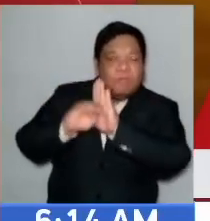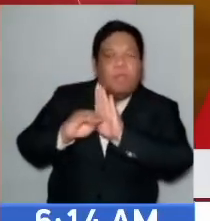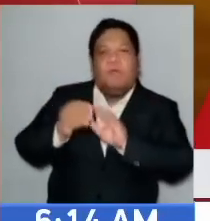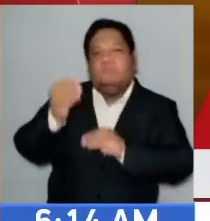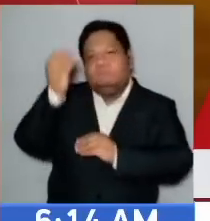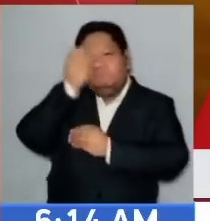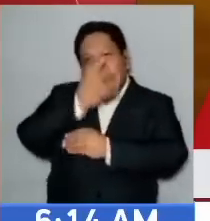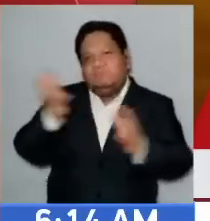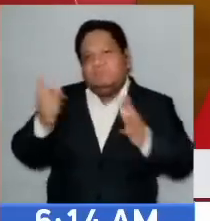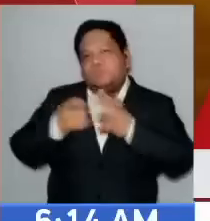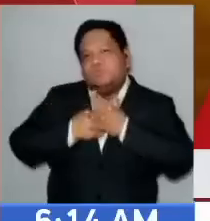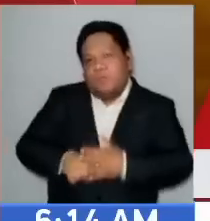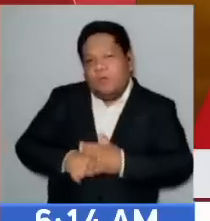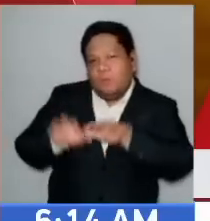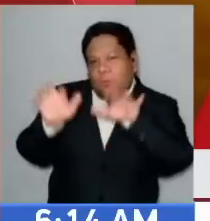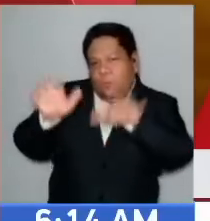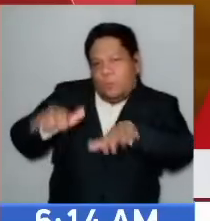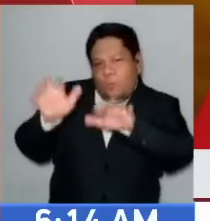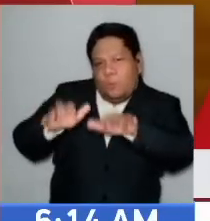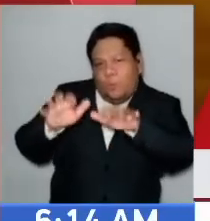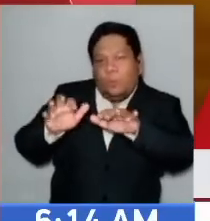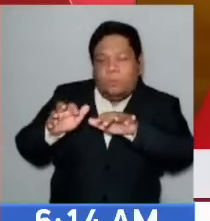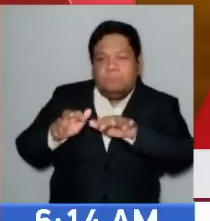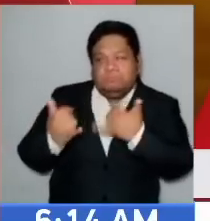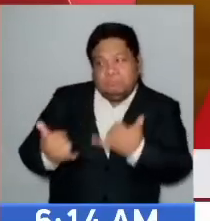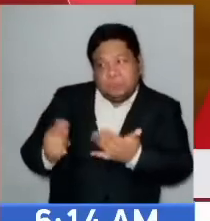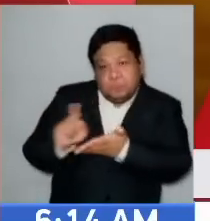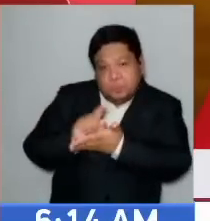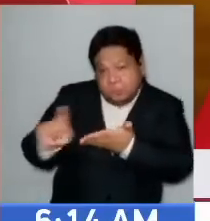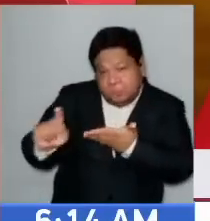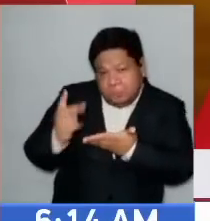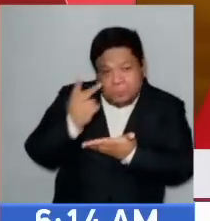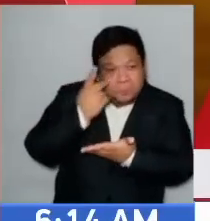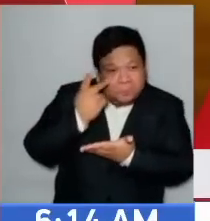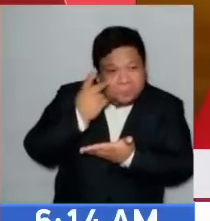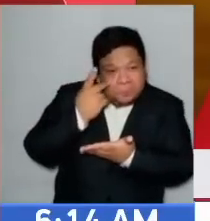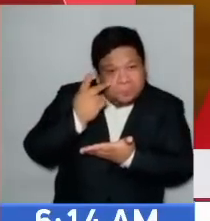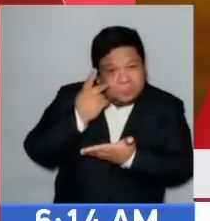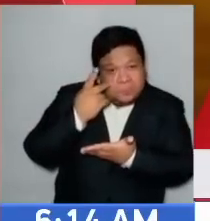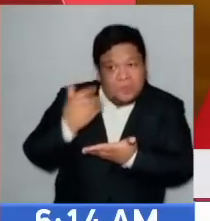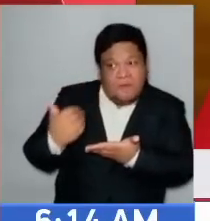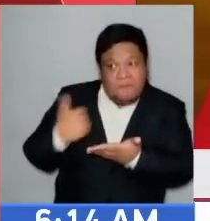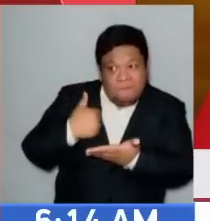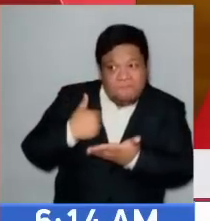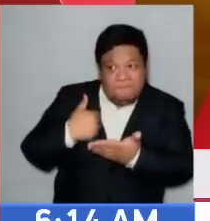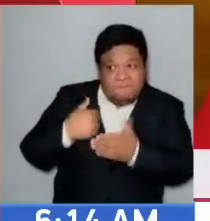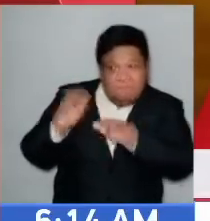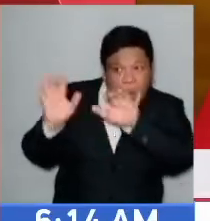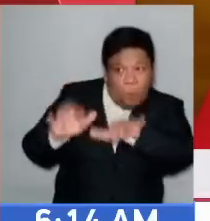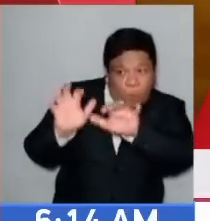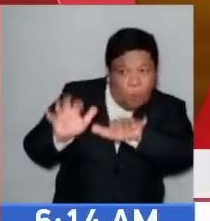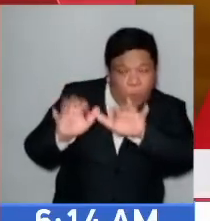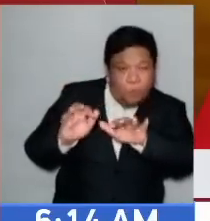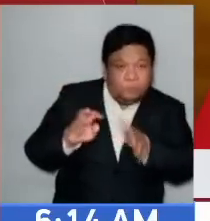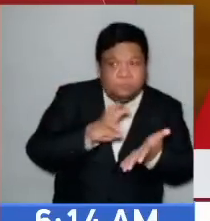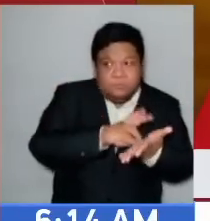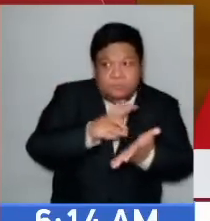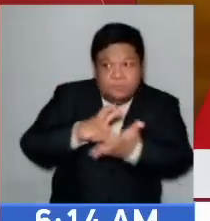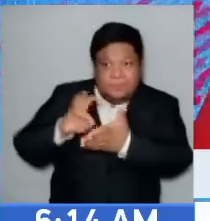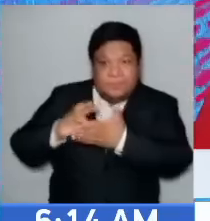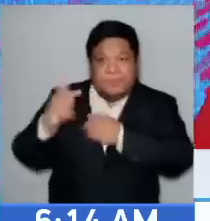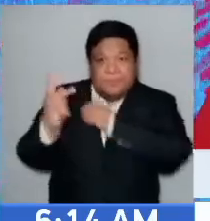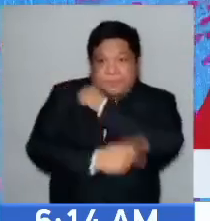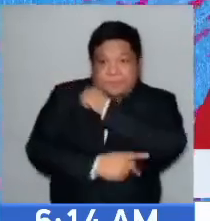So, within this week, titingnan po natin kung magkakaroon ba ng sapat na ulan, lalong-lalo sa mga lalawigan sa kanlurang bahagi ng ating bansa, yung